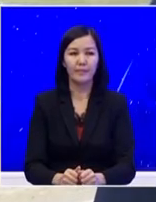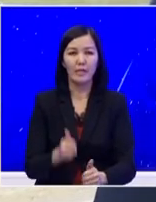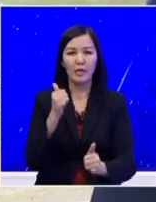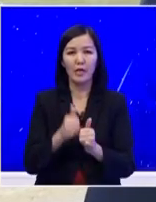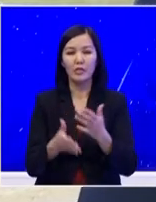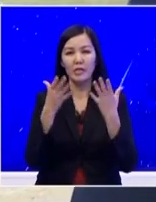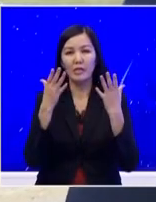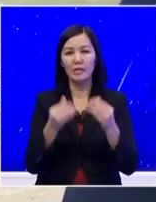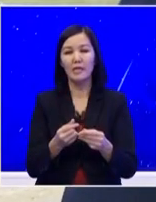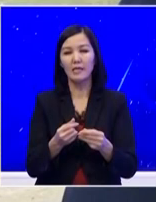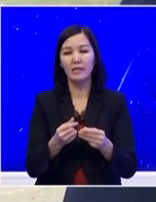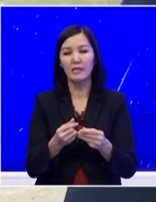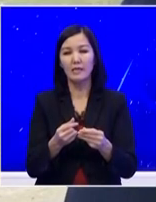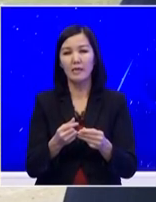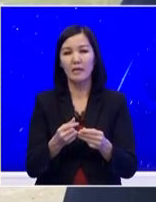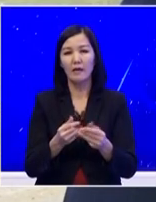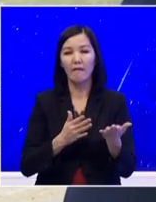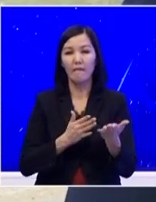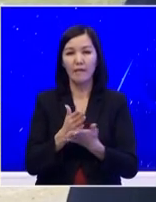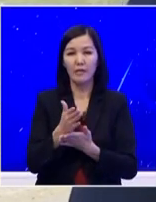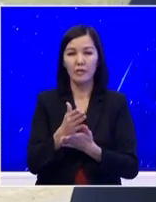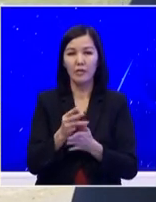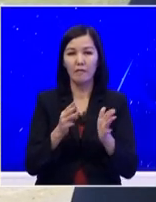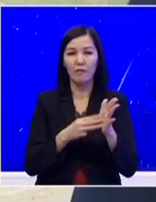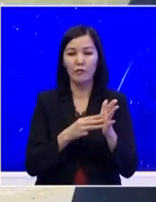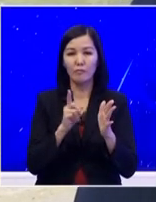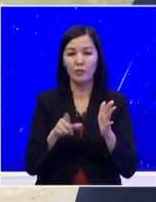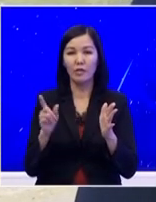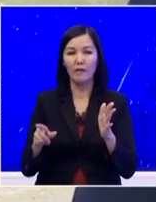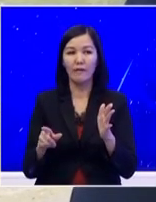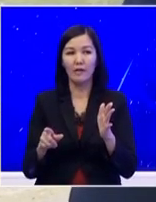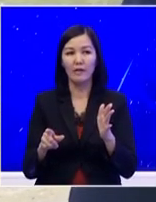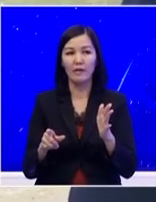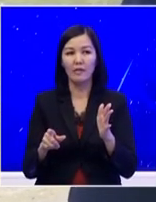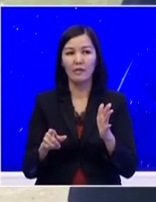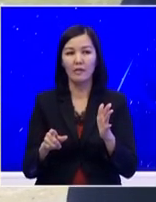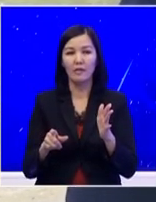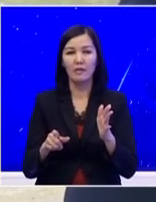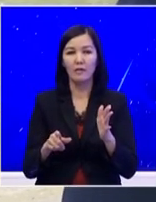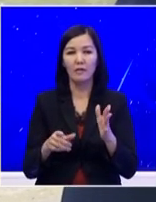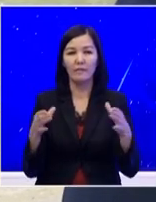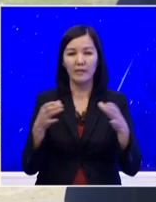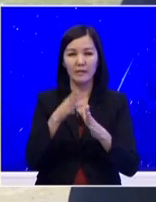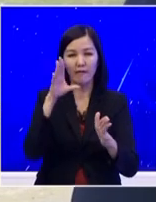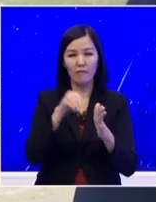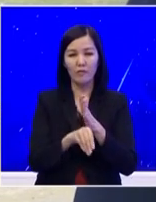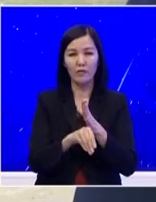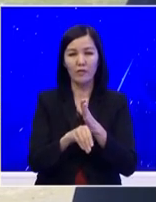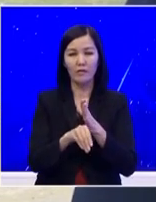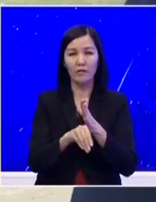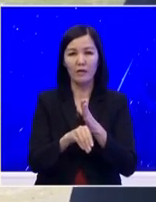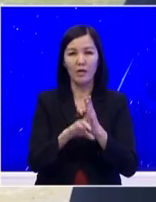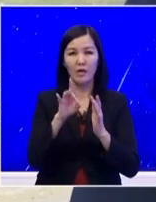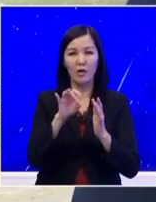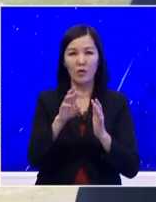Ежедневно на одну смену поступает 8 человек. Здесь в состав входят сотрудники